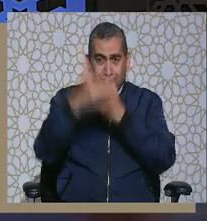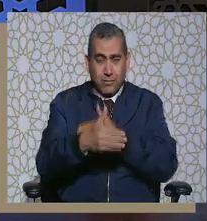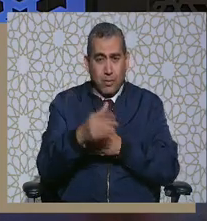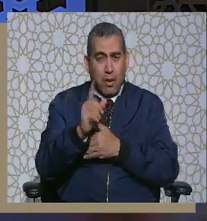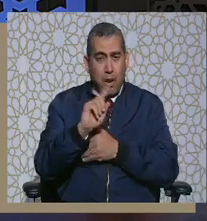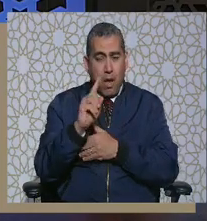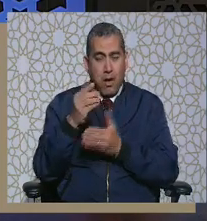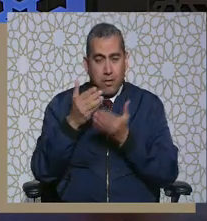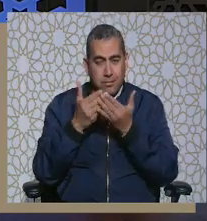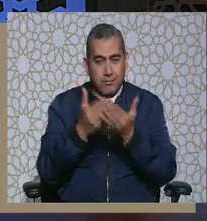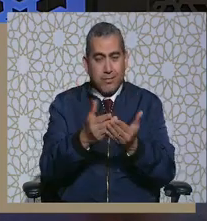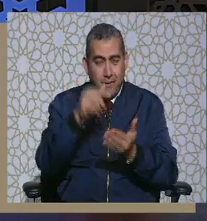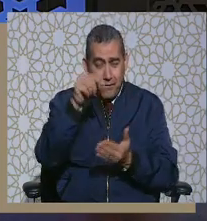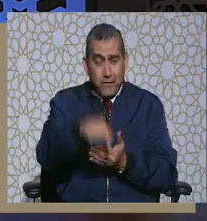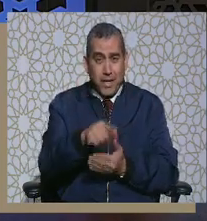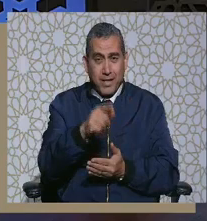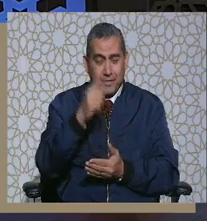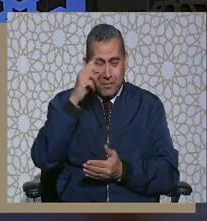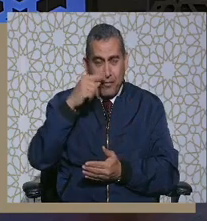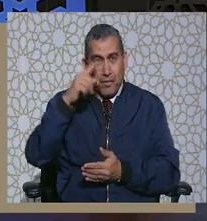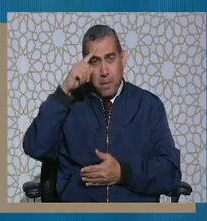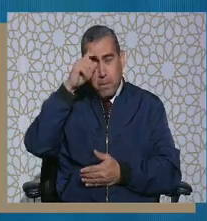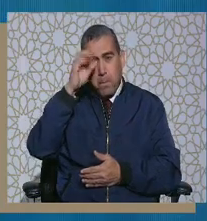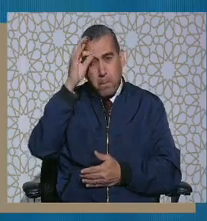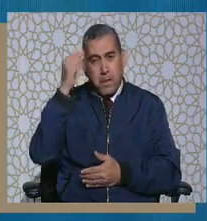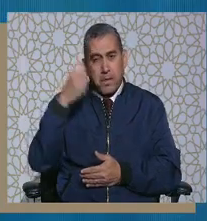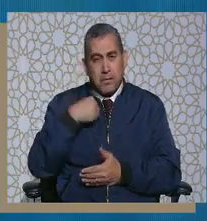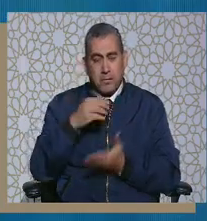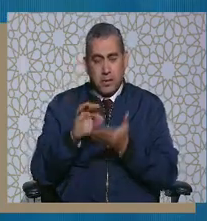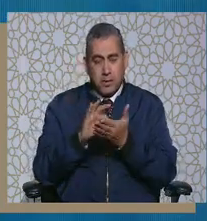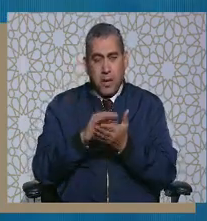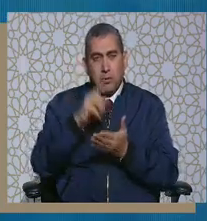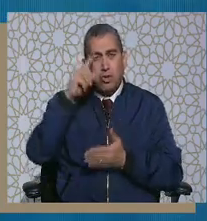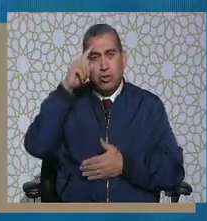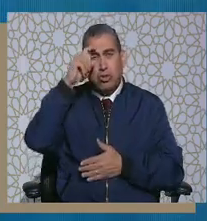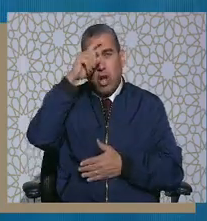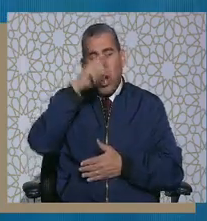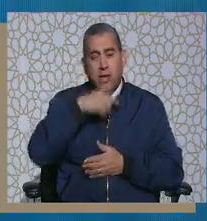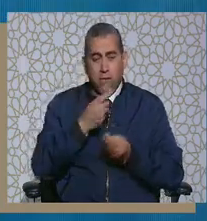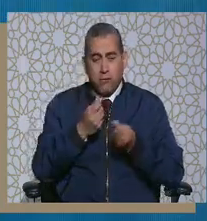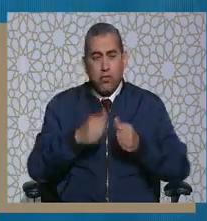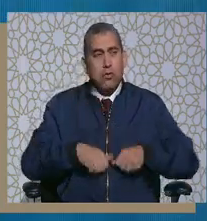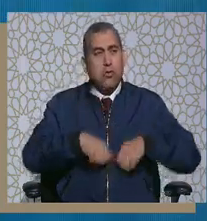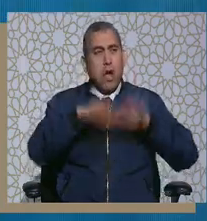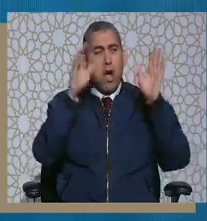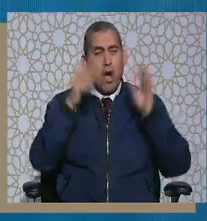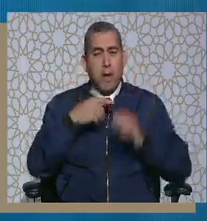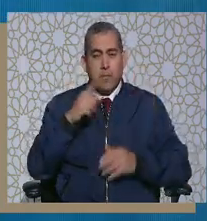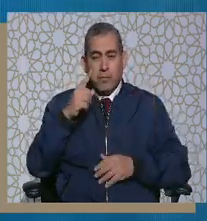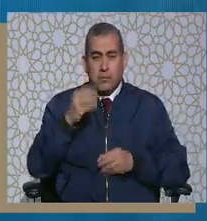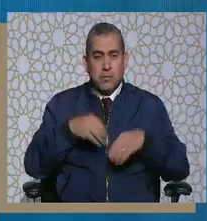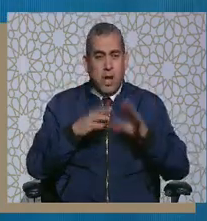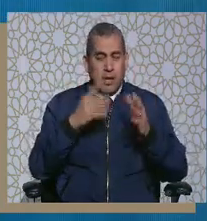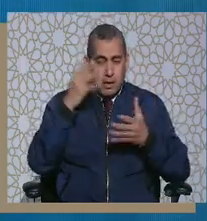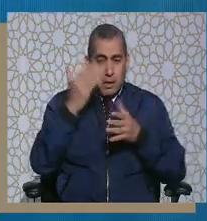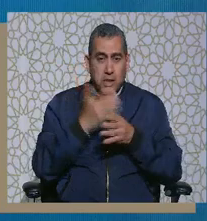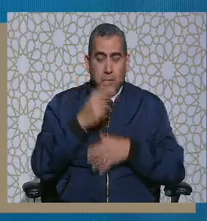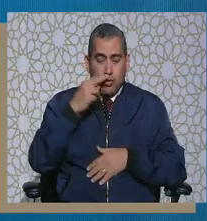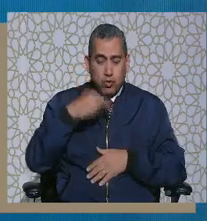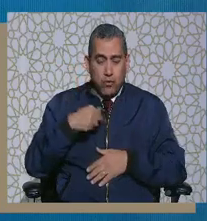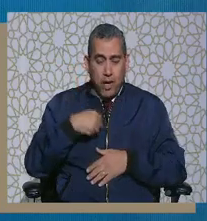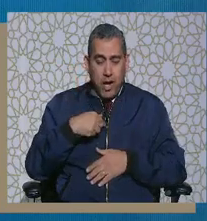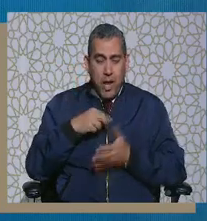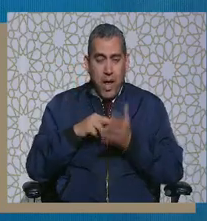نفرض انك تعرضت مثلا لقدر شديد فالاقدار الشديده جاءت لكي ترى في نفسك